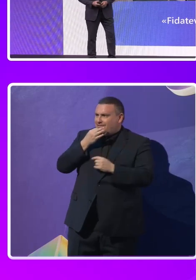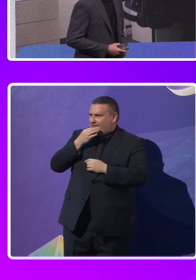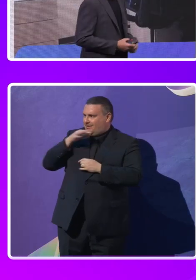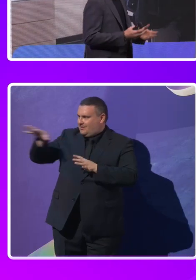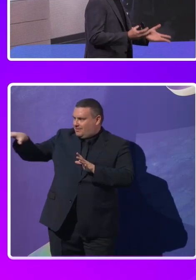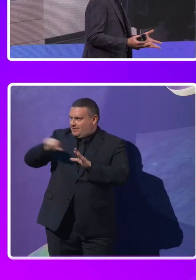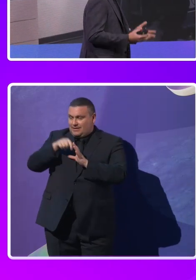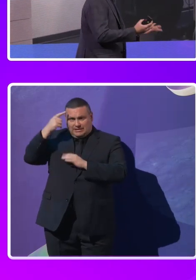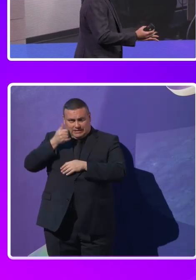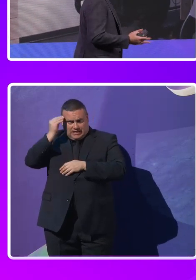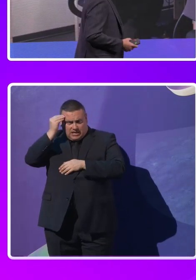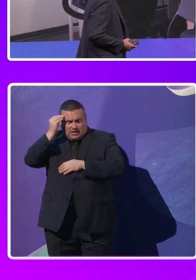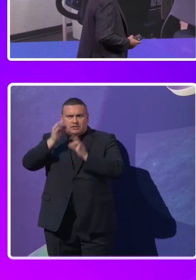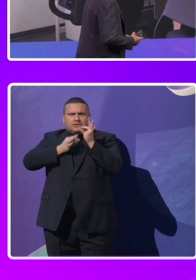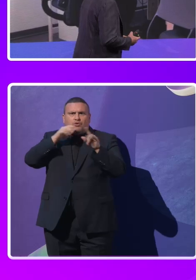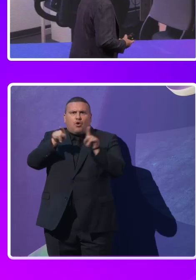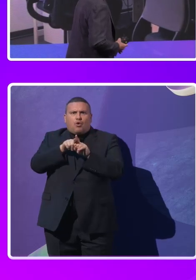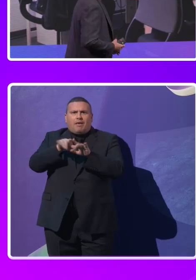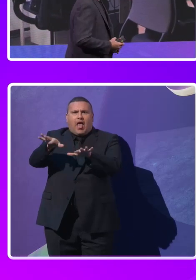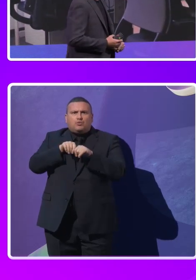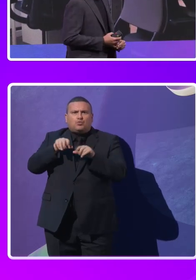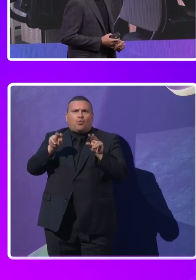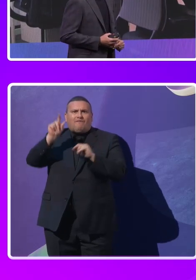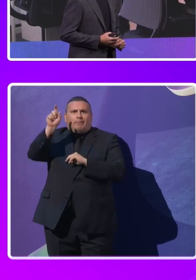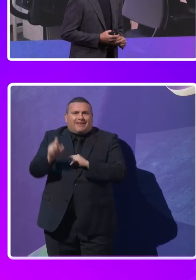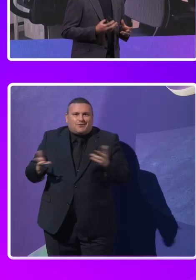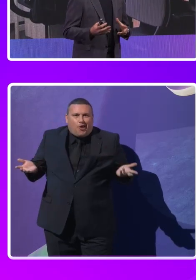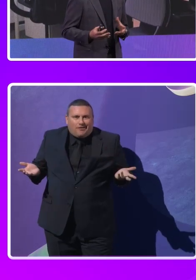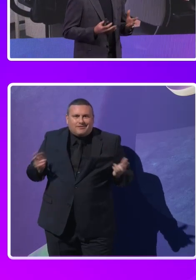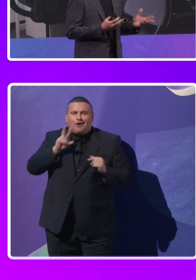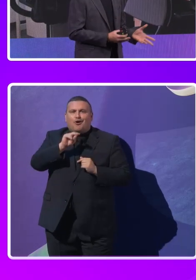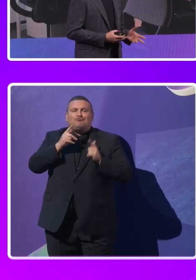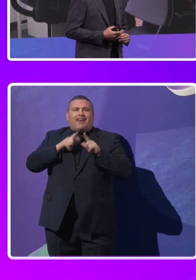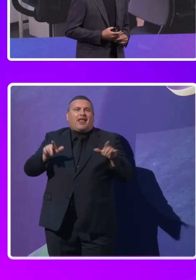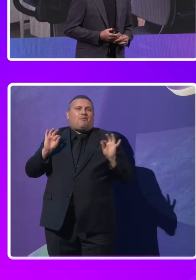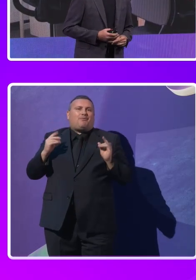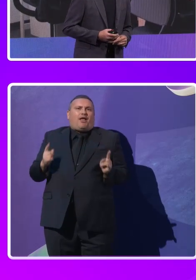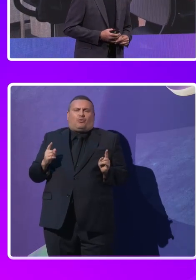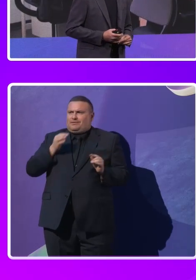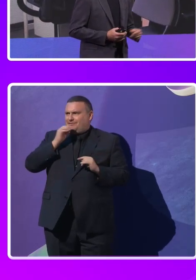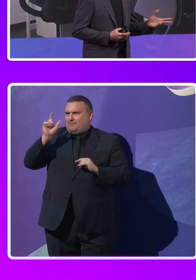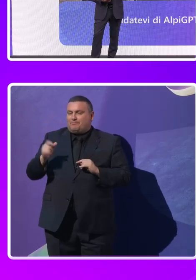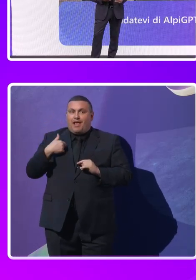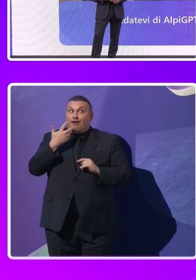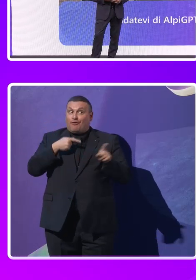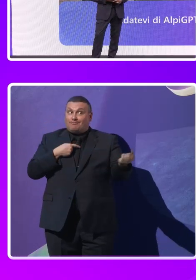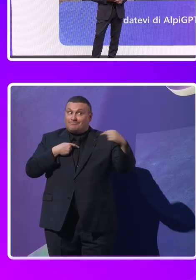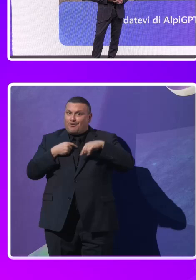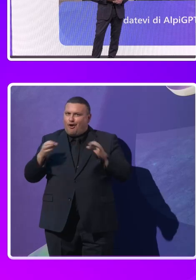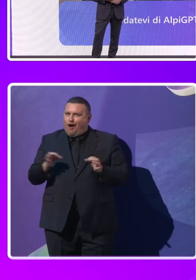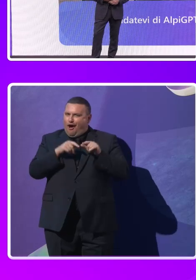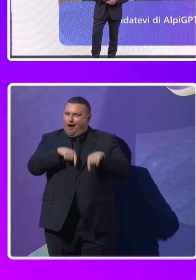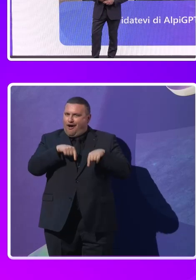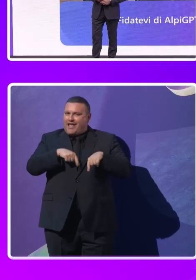collega bene su questo concetto vorrei che venisse raccontato direttamente da un'azienda italiana in questo caso